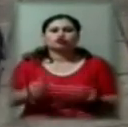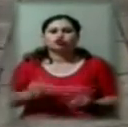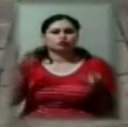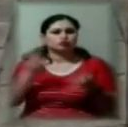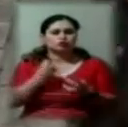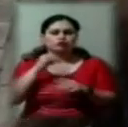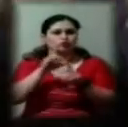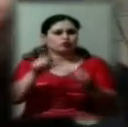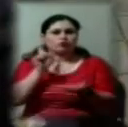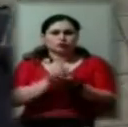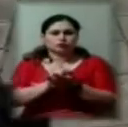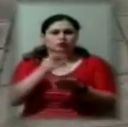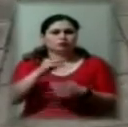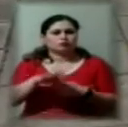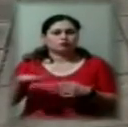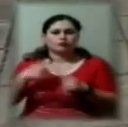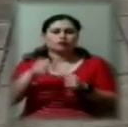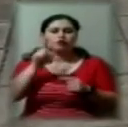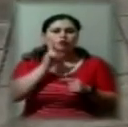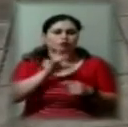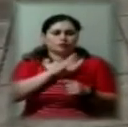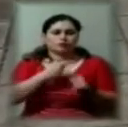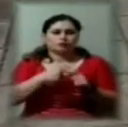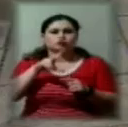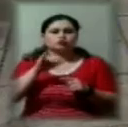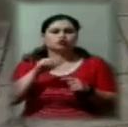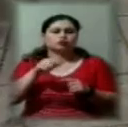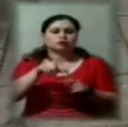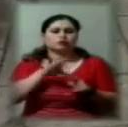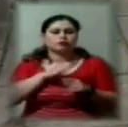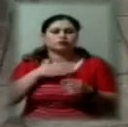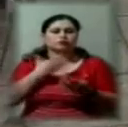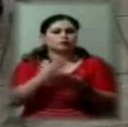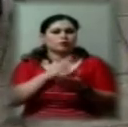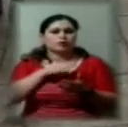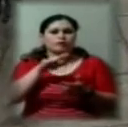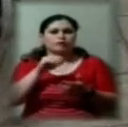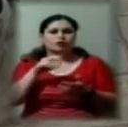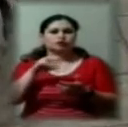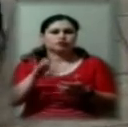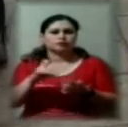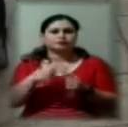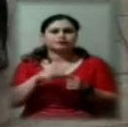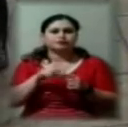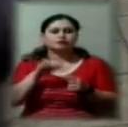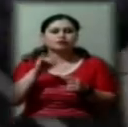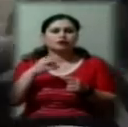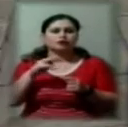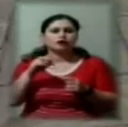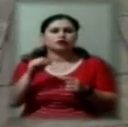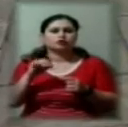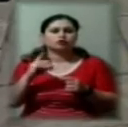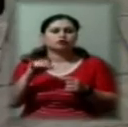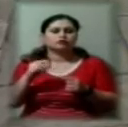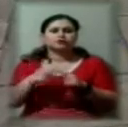І ось дуже було зручно, коли ця служба була. У нас був свій фельдшер Лілія Анатолійовна. Тобто завжди можна було і